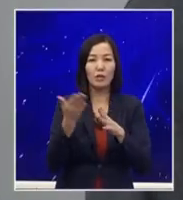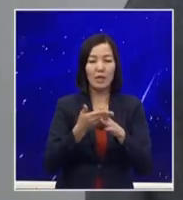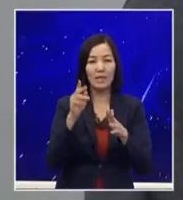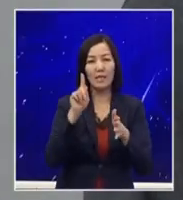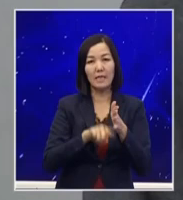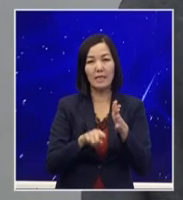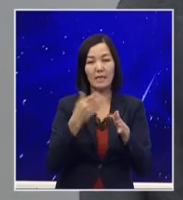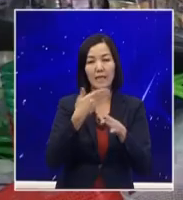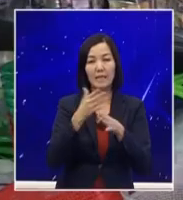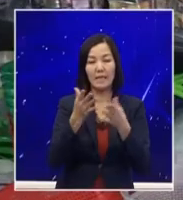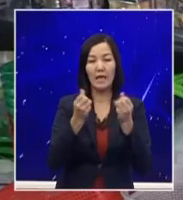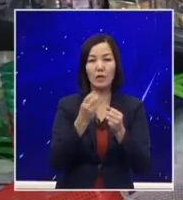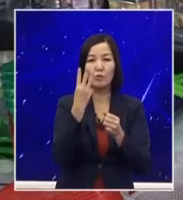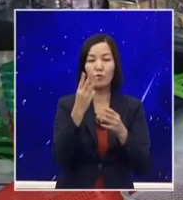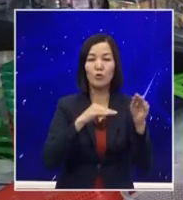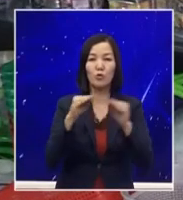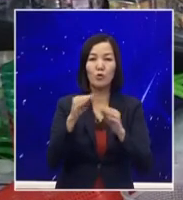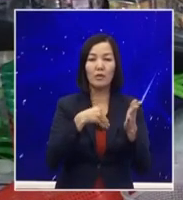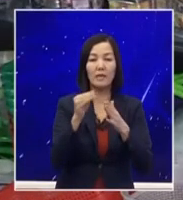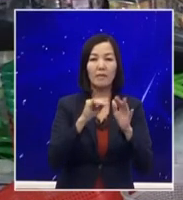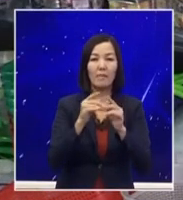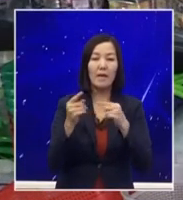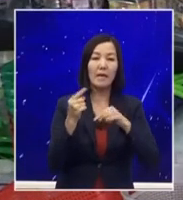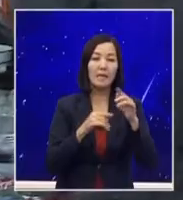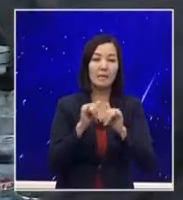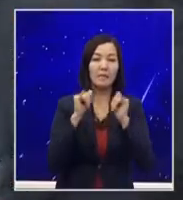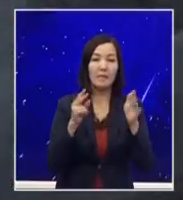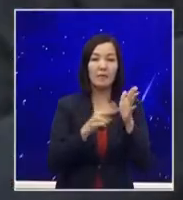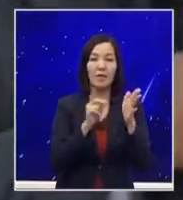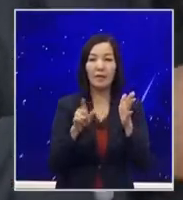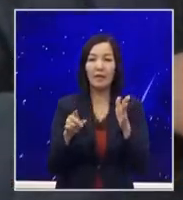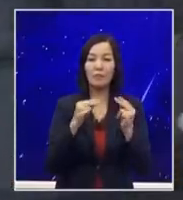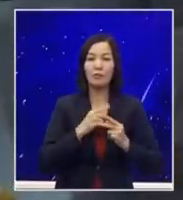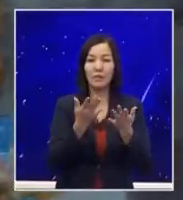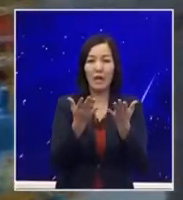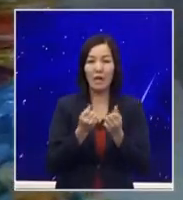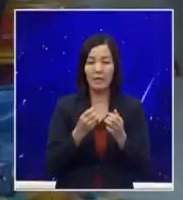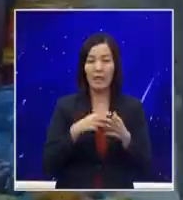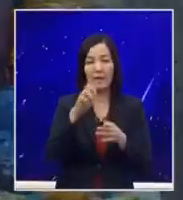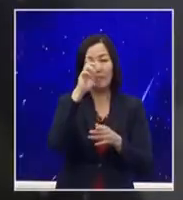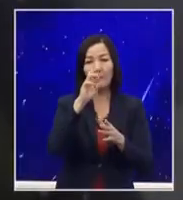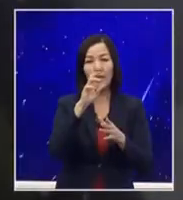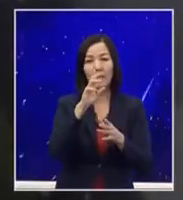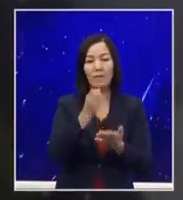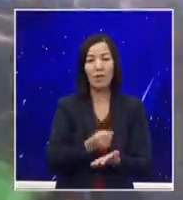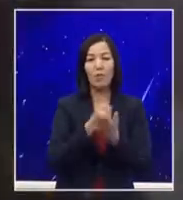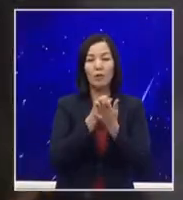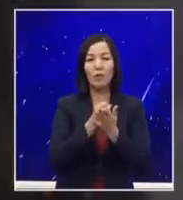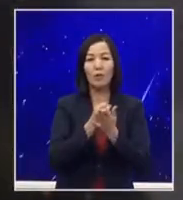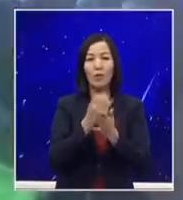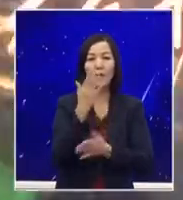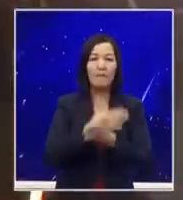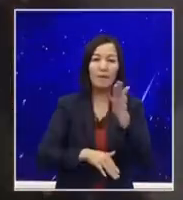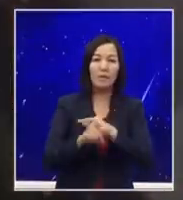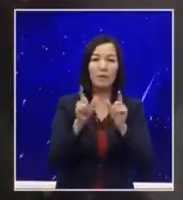алды. Үш құрылғы сатып алып, кәсібін дамытты. Жеті тұрғынды жұмыспен қамтыды. Үкіметтен берілетін қаржылай қолдауды мүмкіндігі